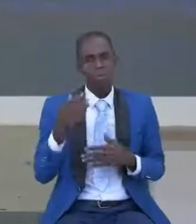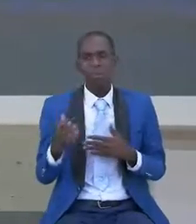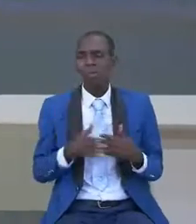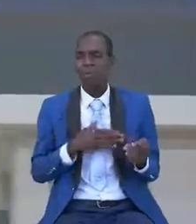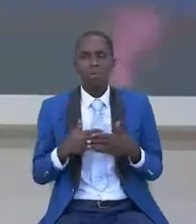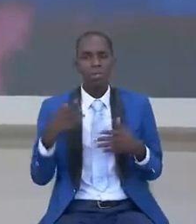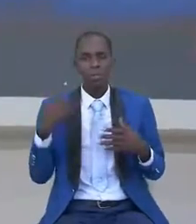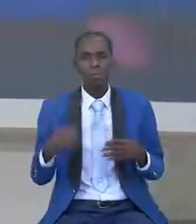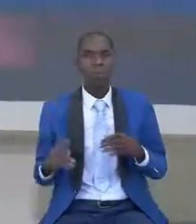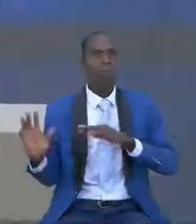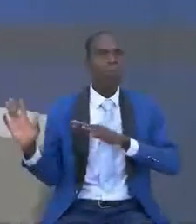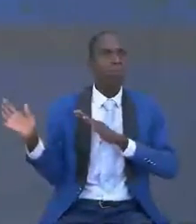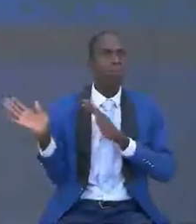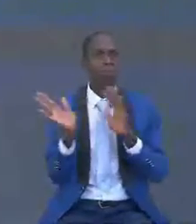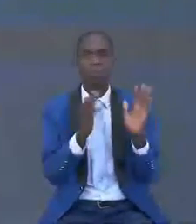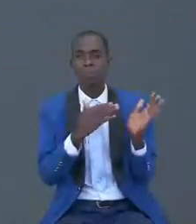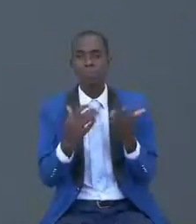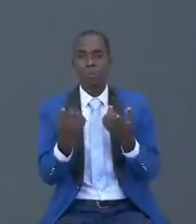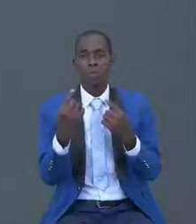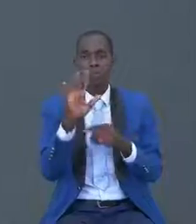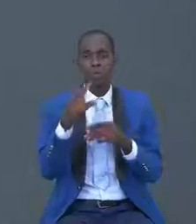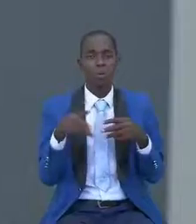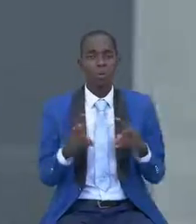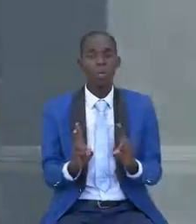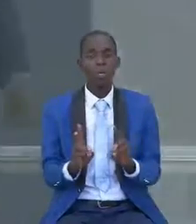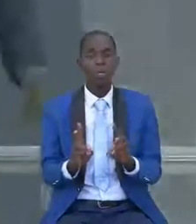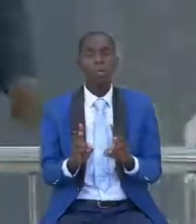vent qui souffle, une chose,